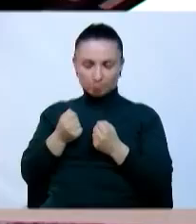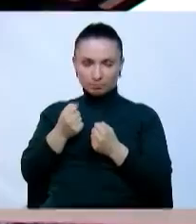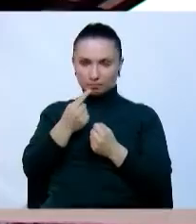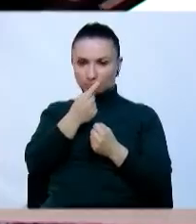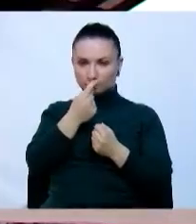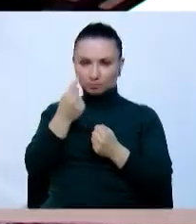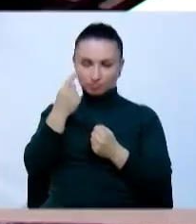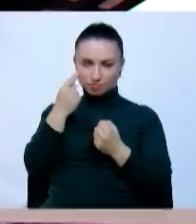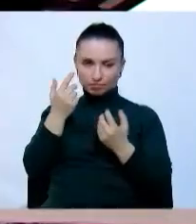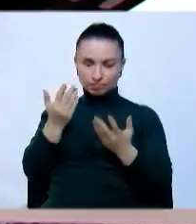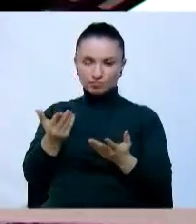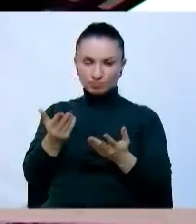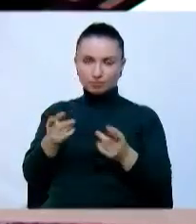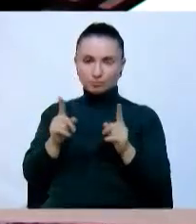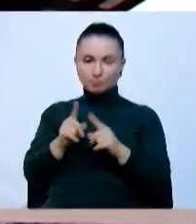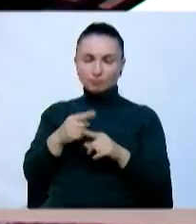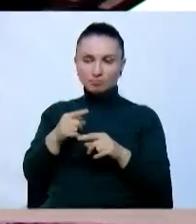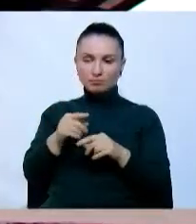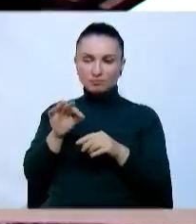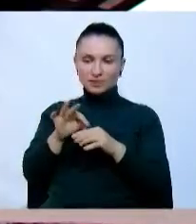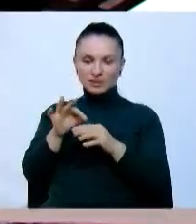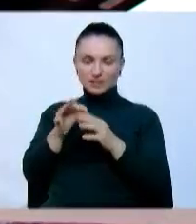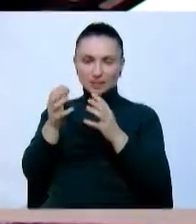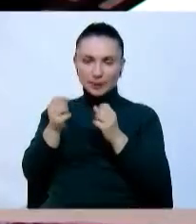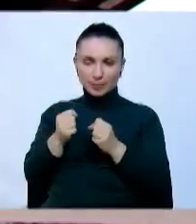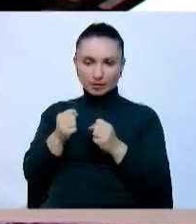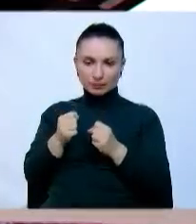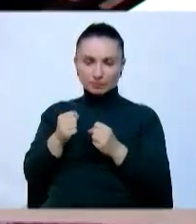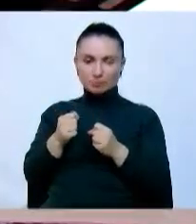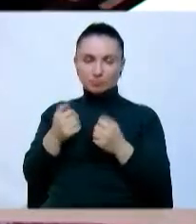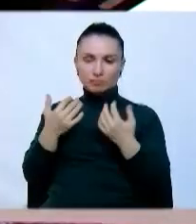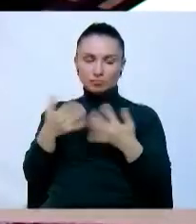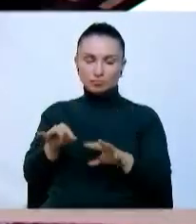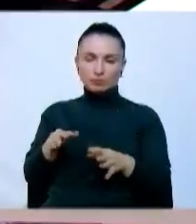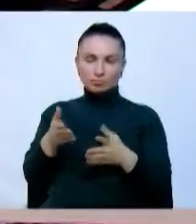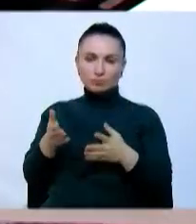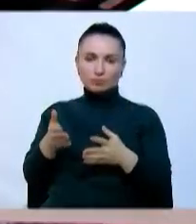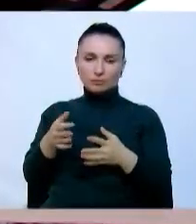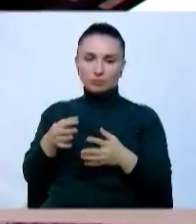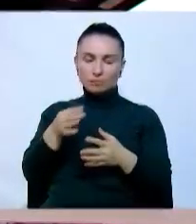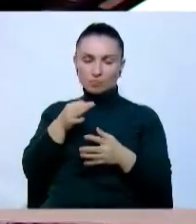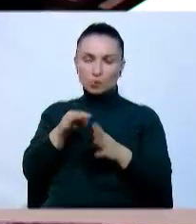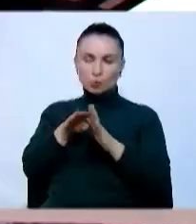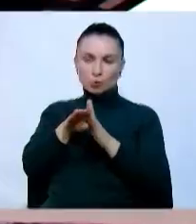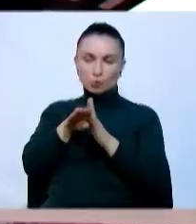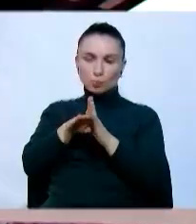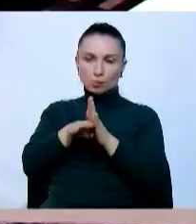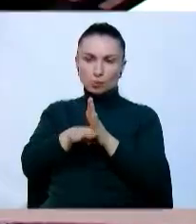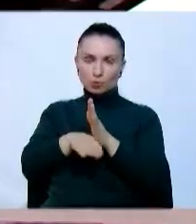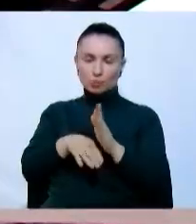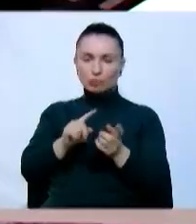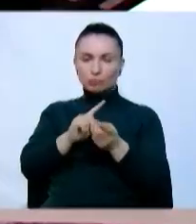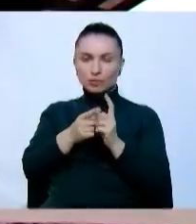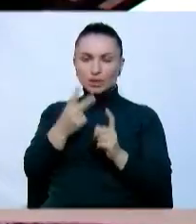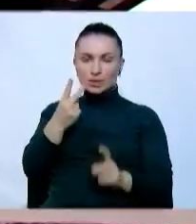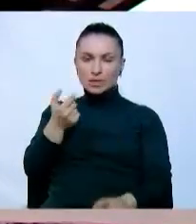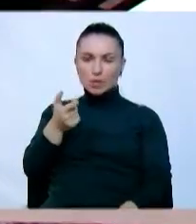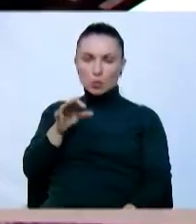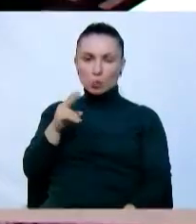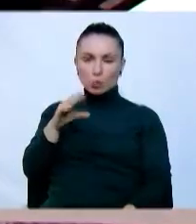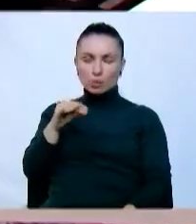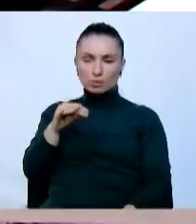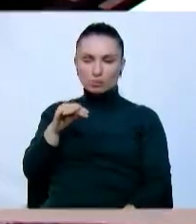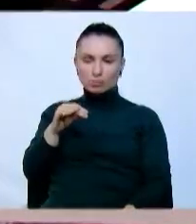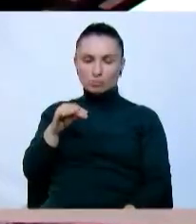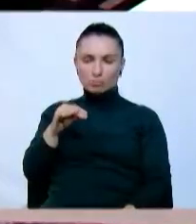ზედაპირული, ასე ვთქვათ, დეფექტი რქოვანის, რამაც შეიძლება გამოიწვიოს მე გაღრმავება და გადავიდეს წყუბულში. წყუბული უკვე გახლავთ